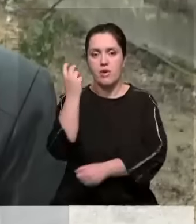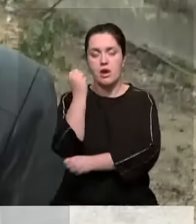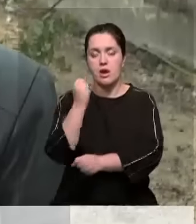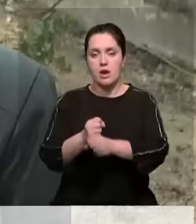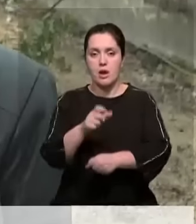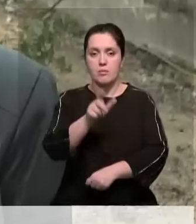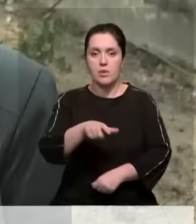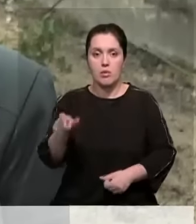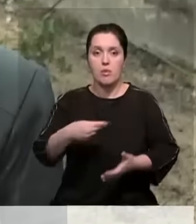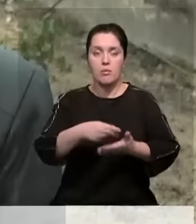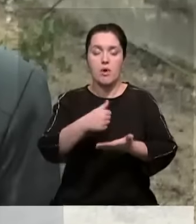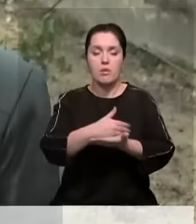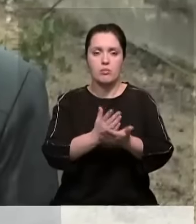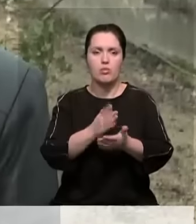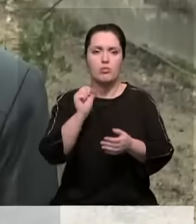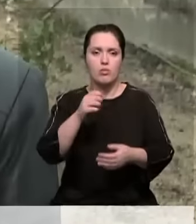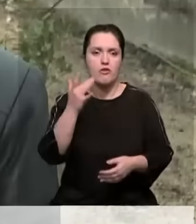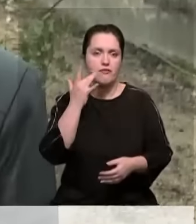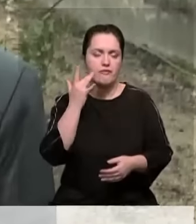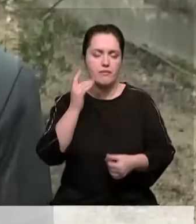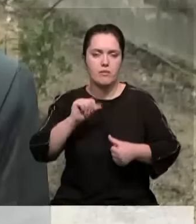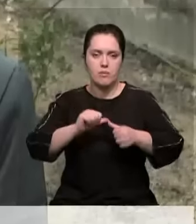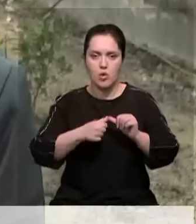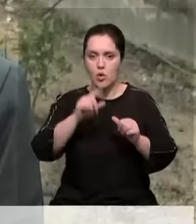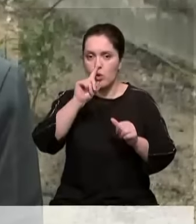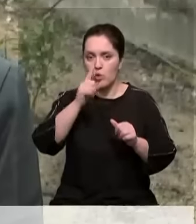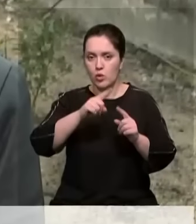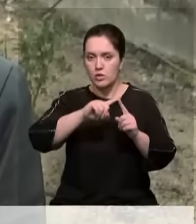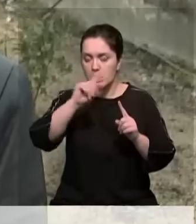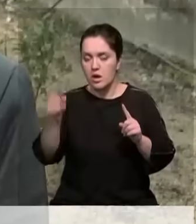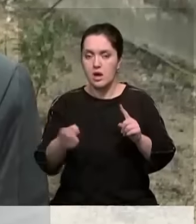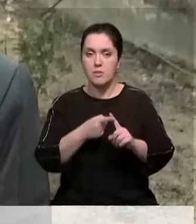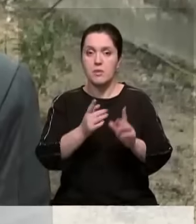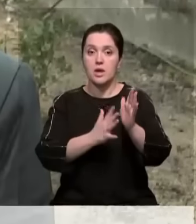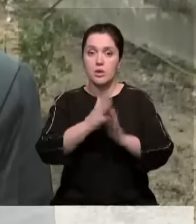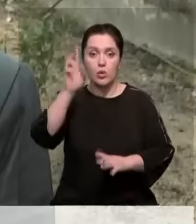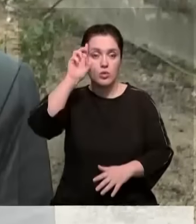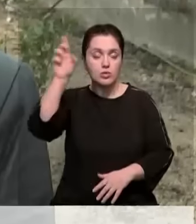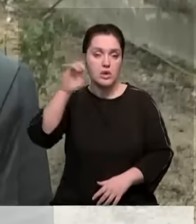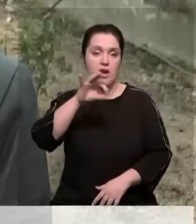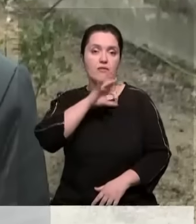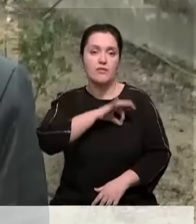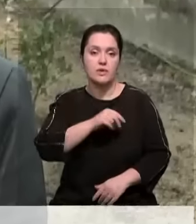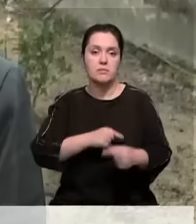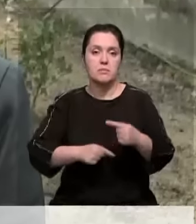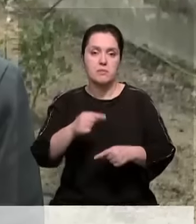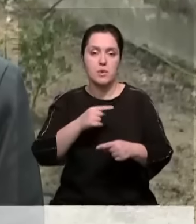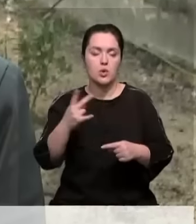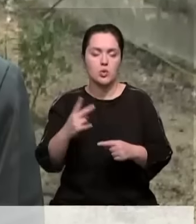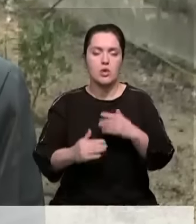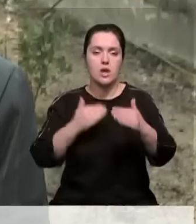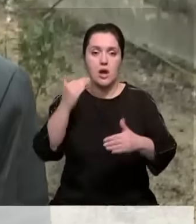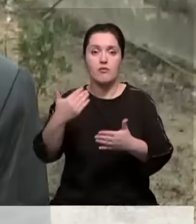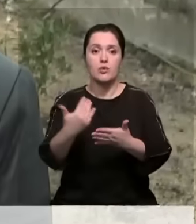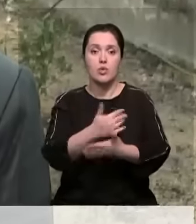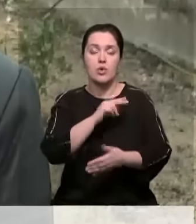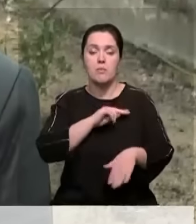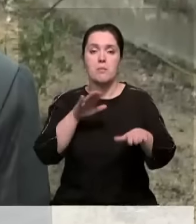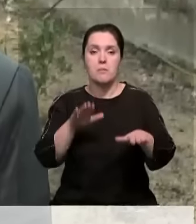нового оборудования позволит нам круглогодично выращивать растения. Государству тоже выгодно, чтобы предпринимательство развивалось. Это новые рабочие